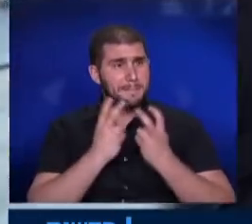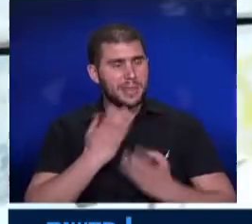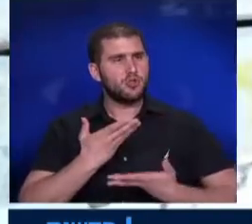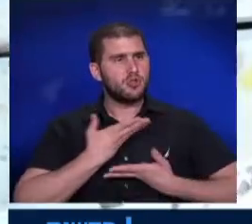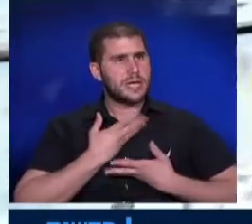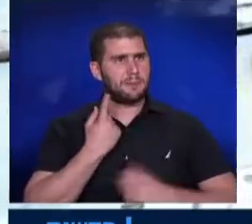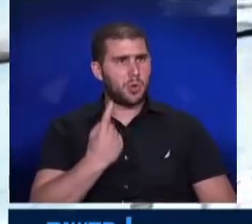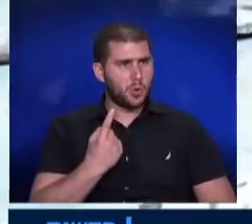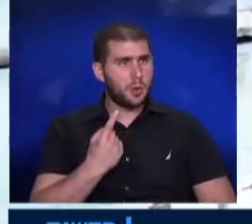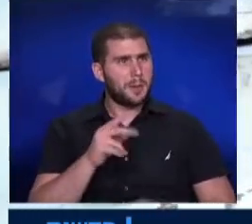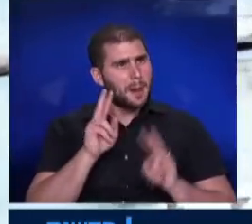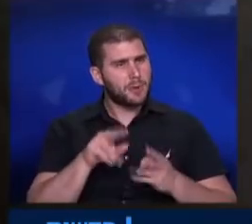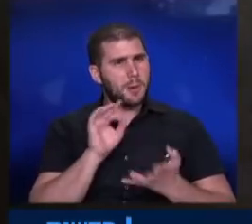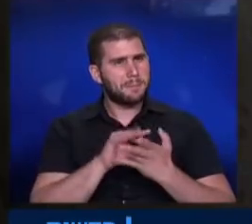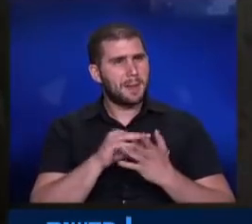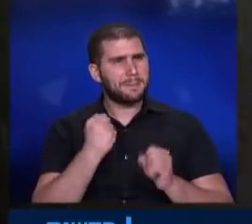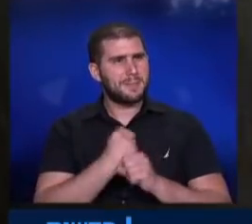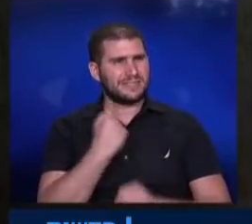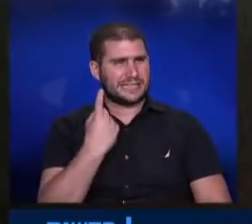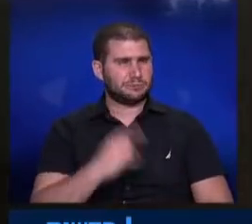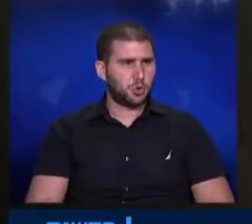שמתקבלות ממש במהלך המבצע.